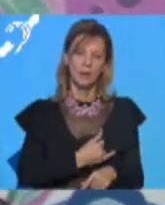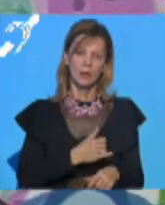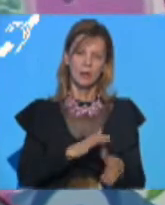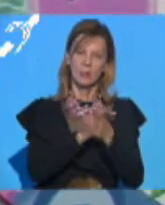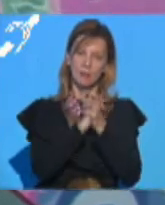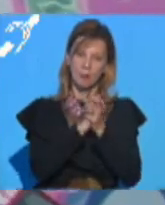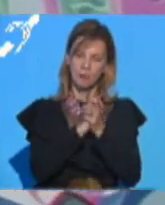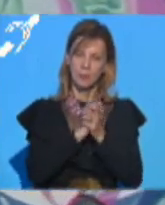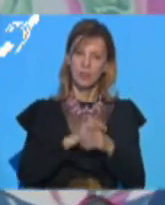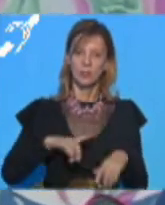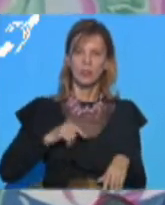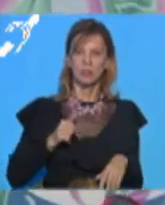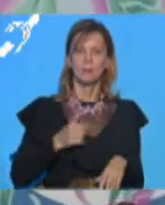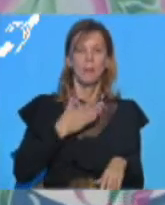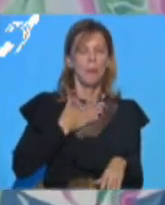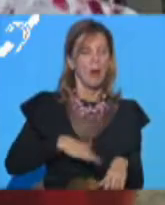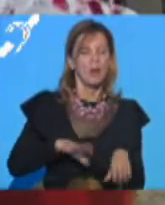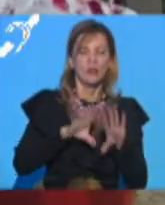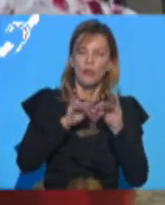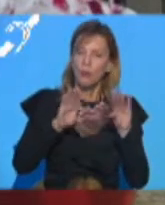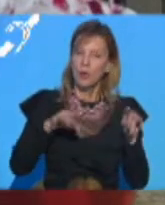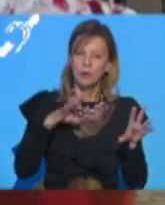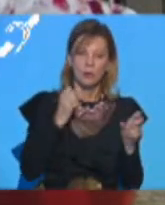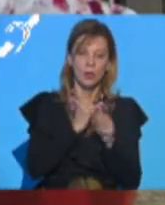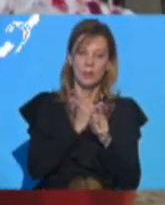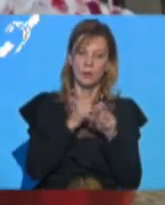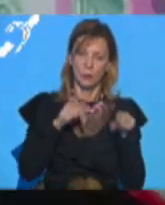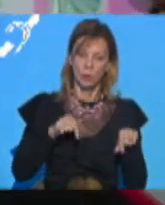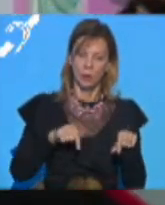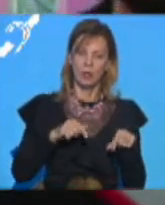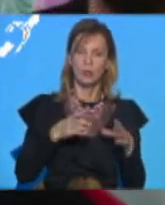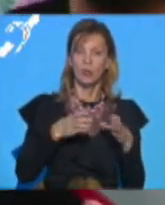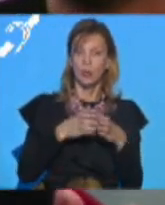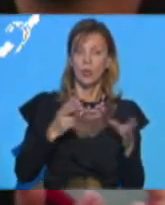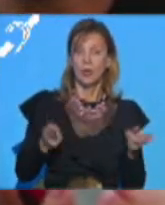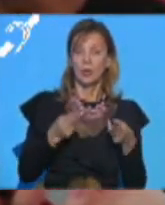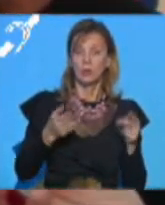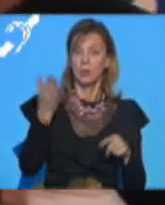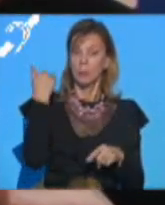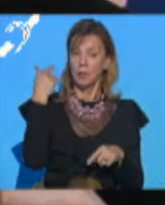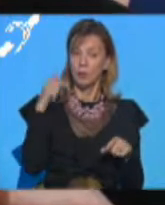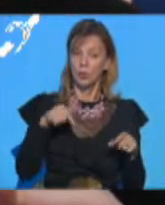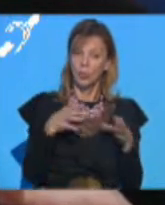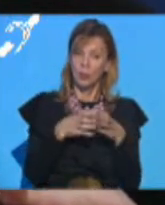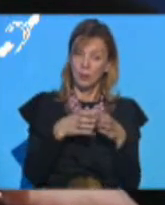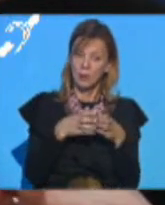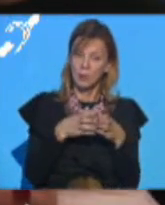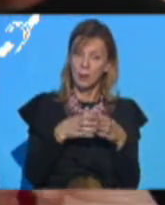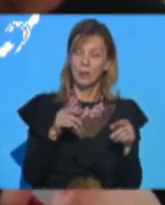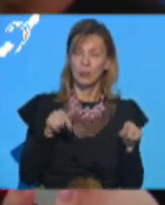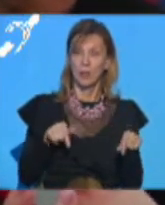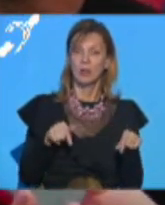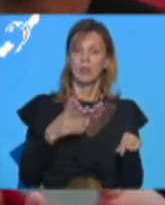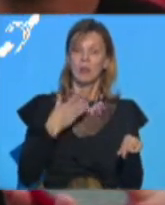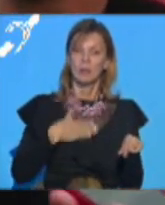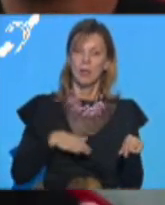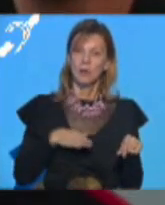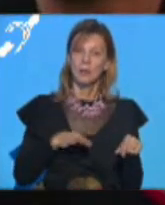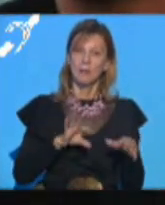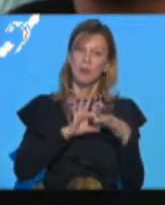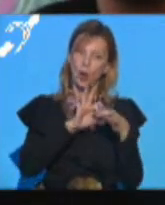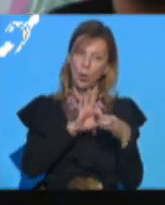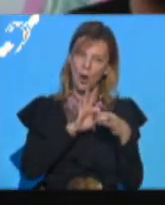vă felicit, sunt absolut impresionat de ce ați făcut aici. Noi căutăm de mult așa ceva, Primăria Pitești, așa că v-ați făcut